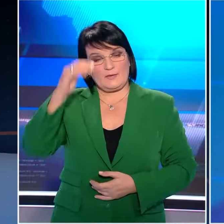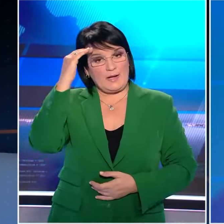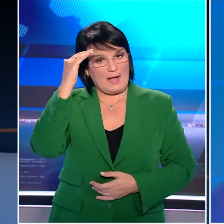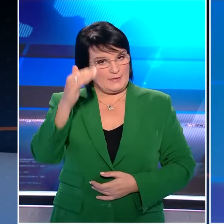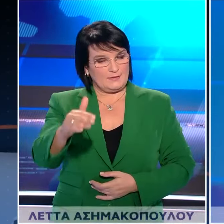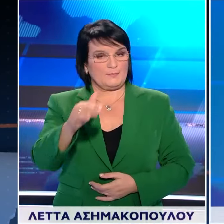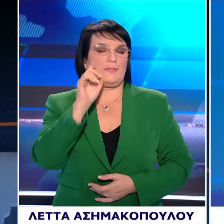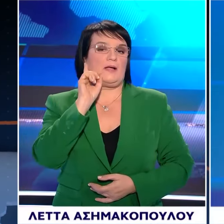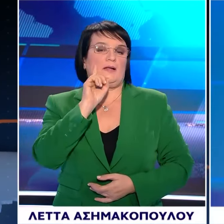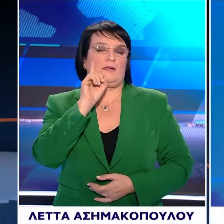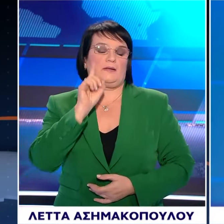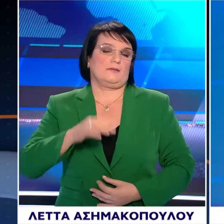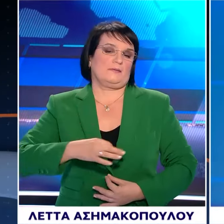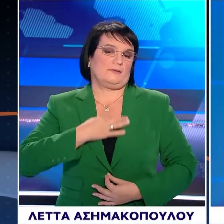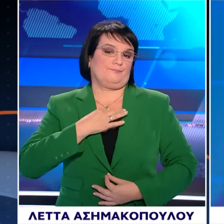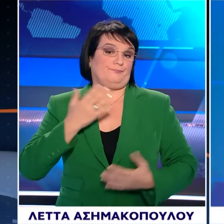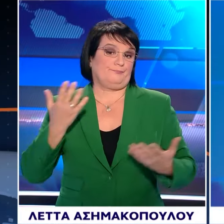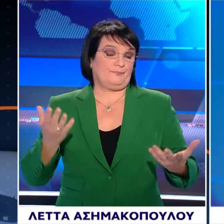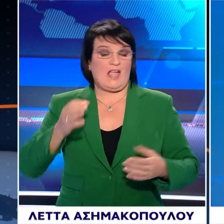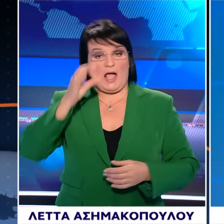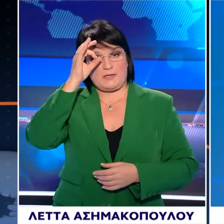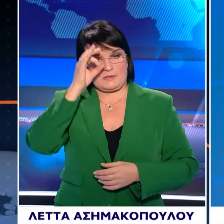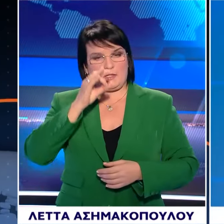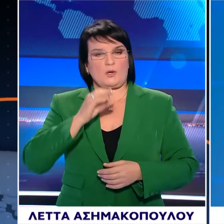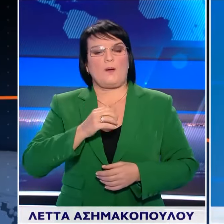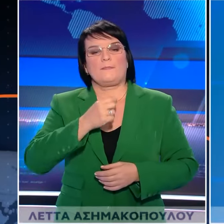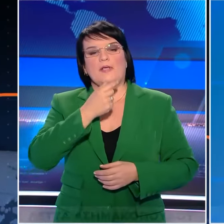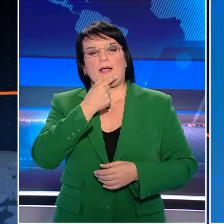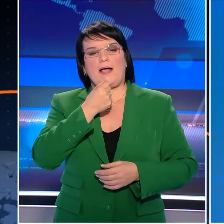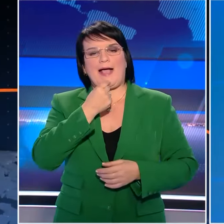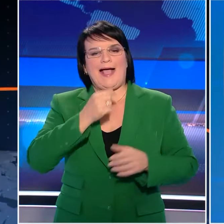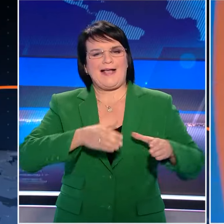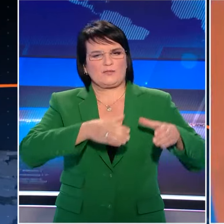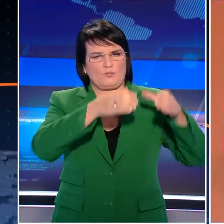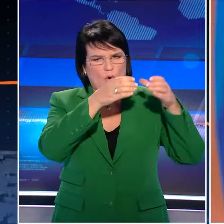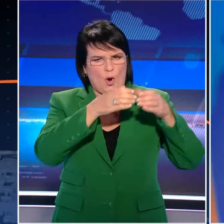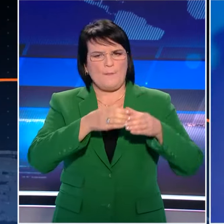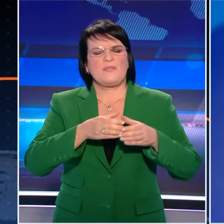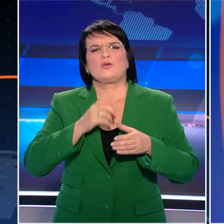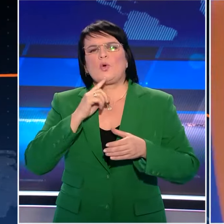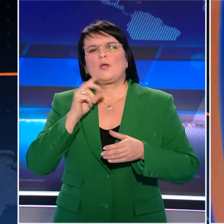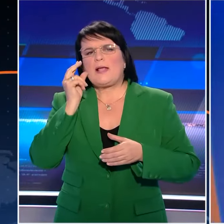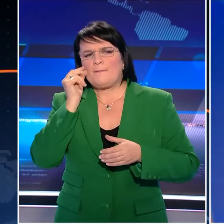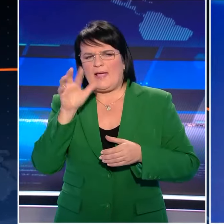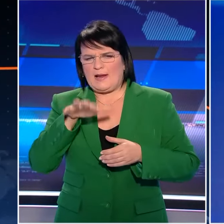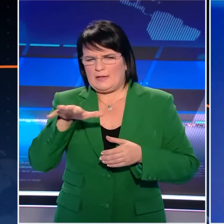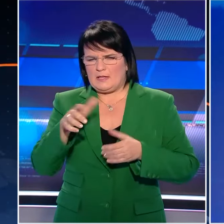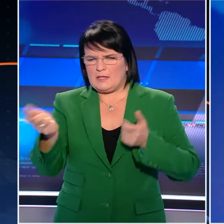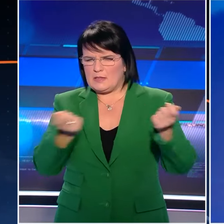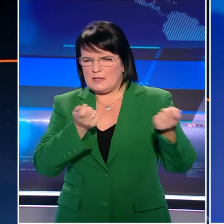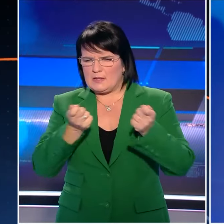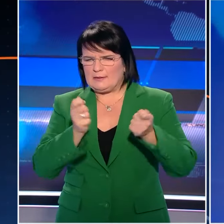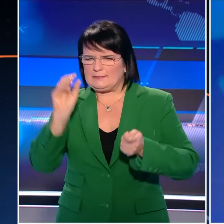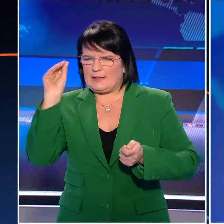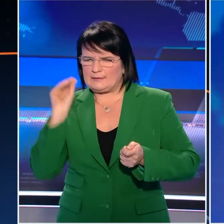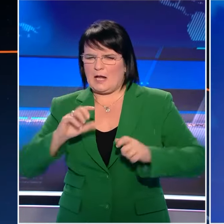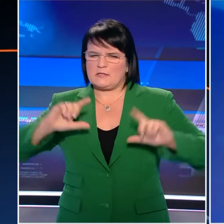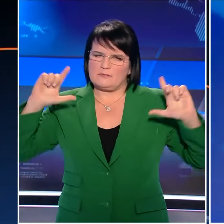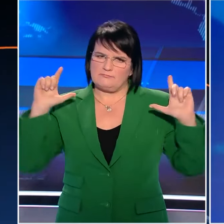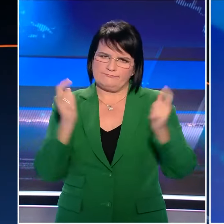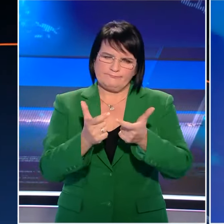κυρίες και κύριοι, καλησπέρα σας. Στα χέρια των αρχών βρίσκονται τρία άτομα, τα οποία συνελήφθησαν την Τετάρτη, ύστερα από συντονισμένη αστυνομική